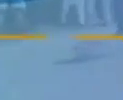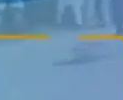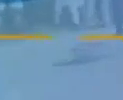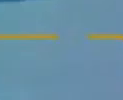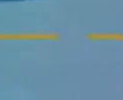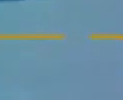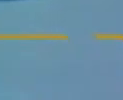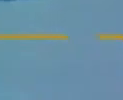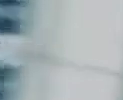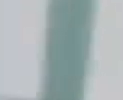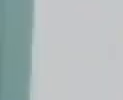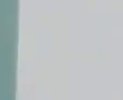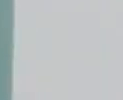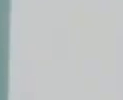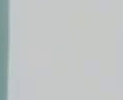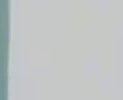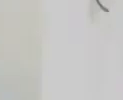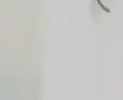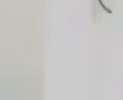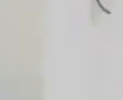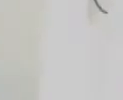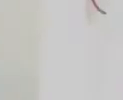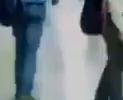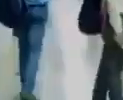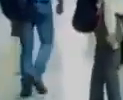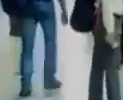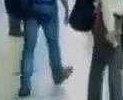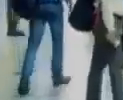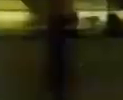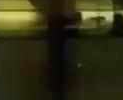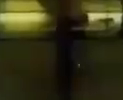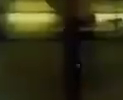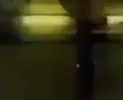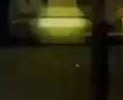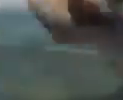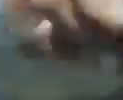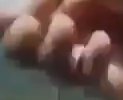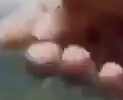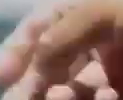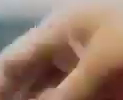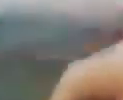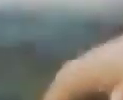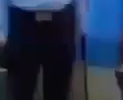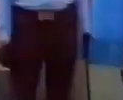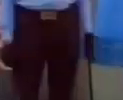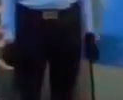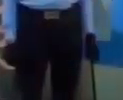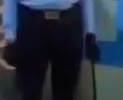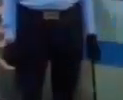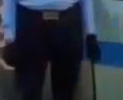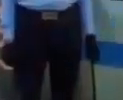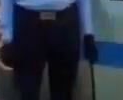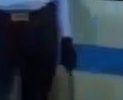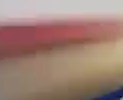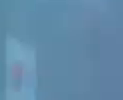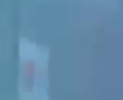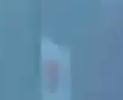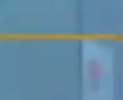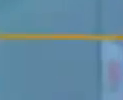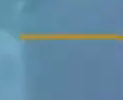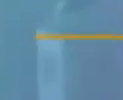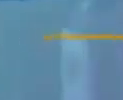दूरी, सैनिटाइजेशन और मास्क की सावधान डगर। रहें इस खतरे से सचेत हर